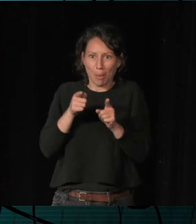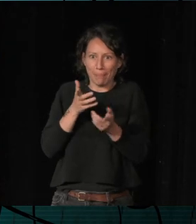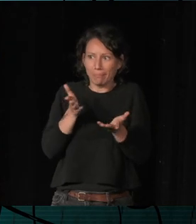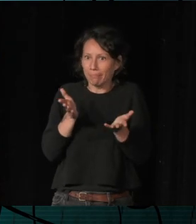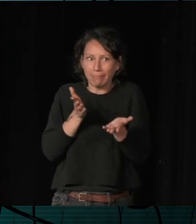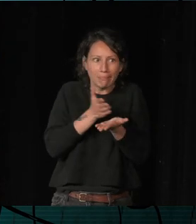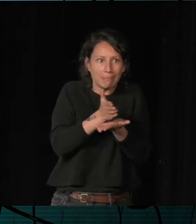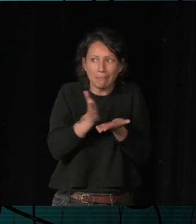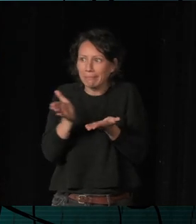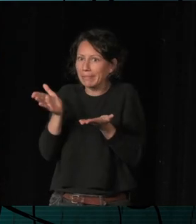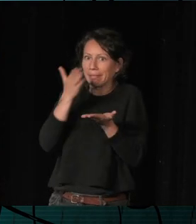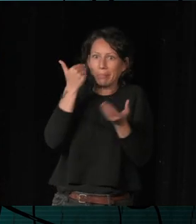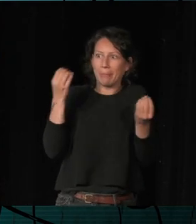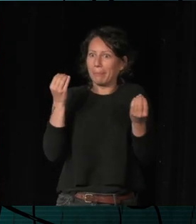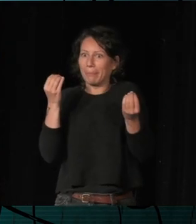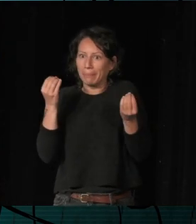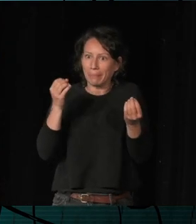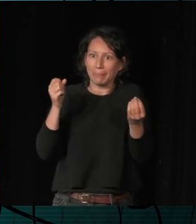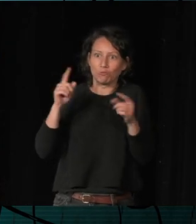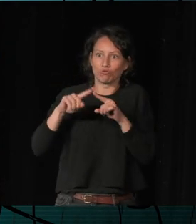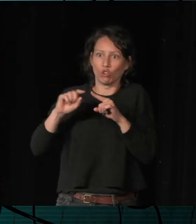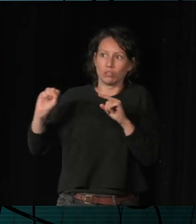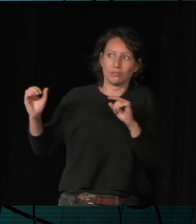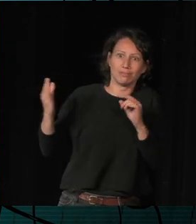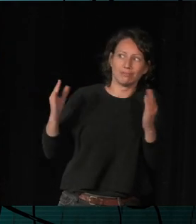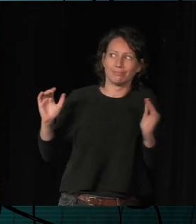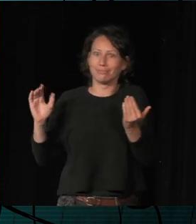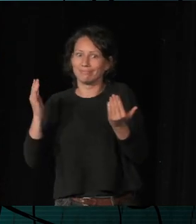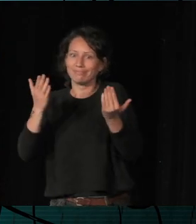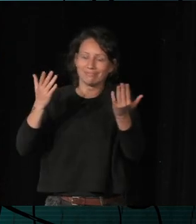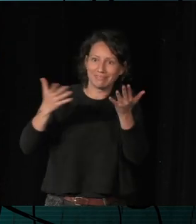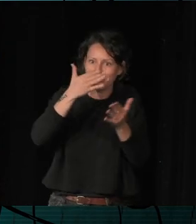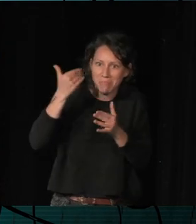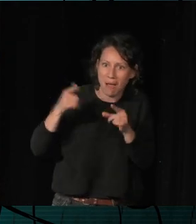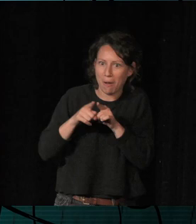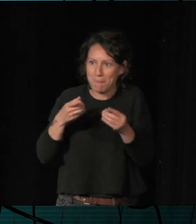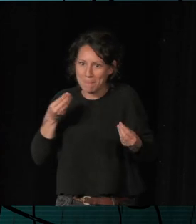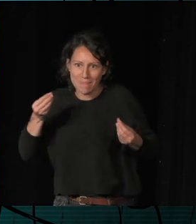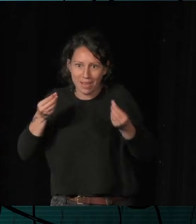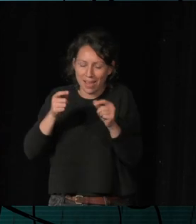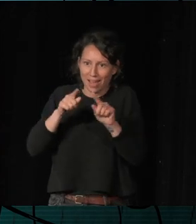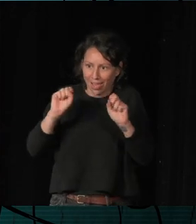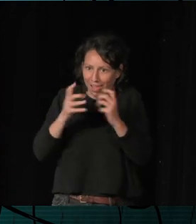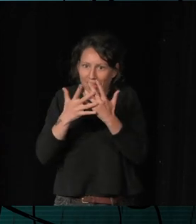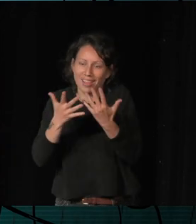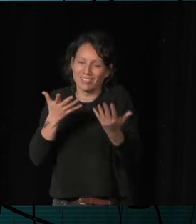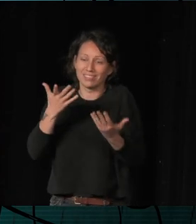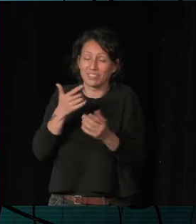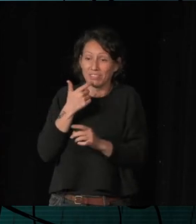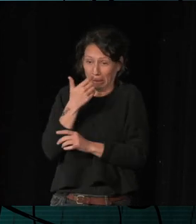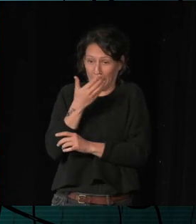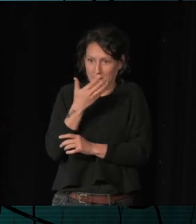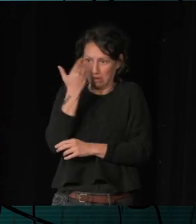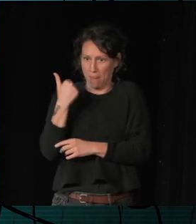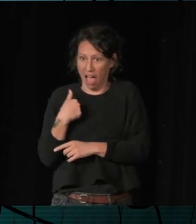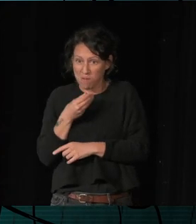quelquefois des choses vont apparaître ou pas, et on n'est jamais sûr d'avoir eu le parcours idéal ou le parcours attendu, quoi. Ouais, j'ai